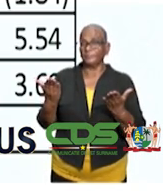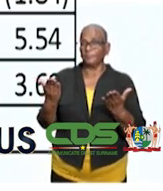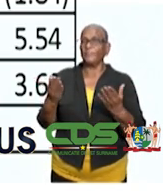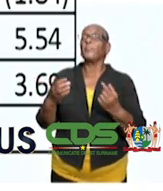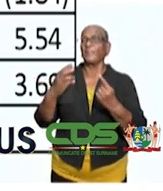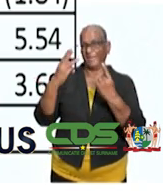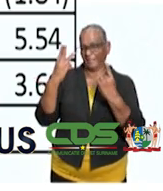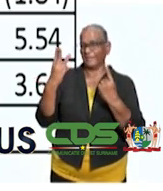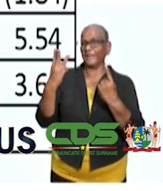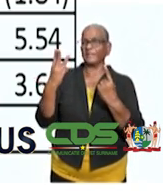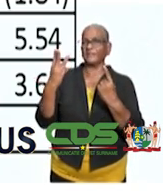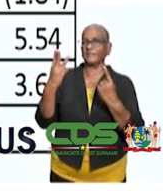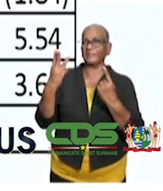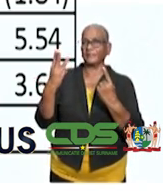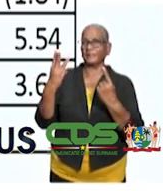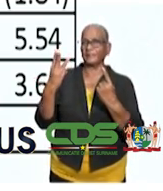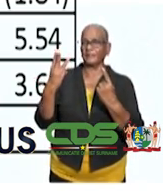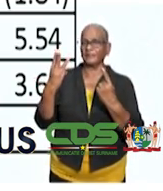31,